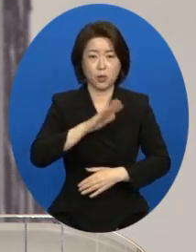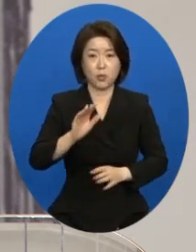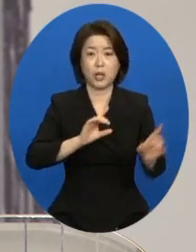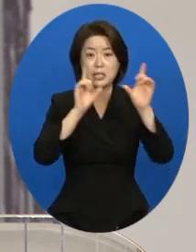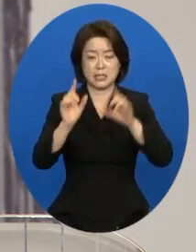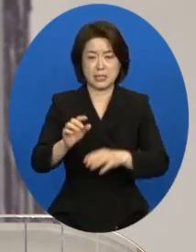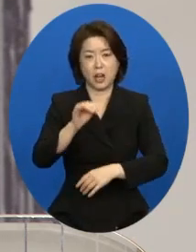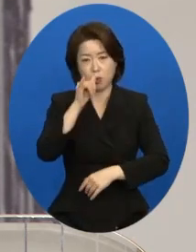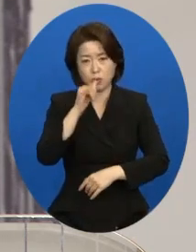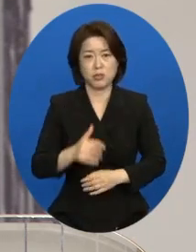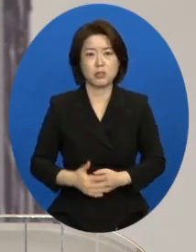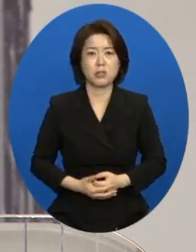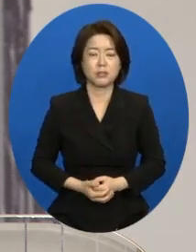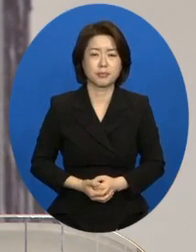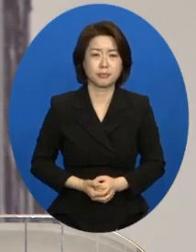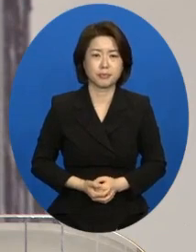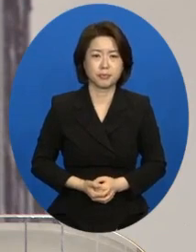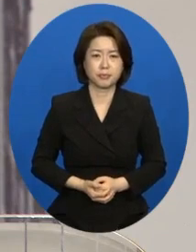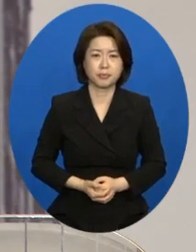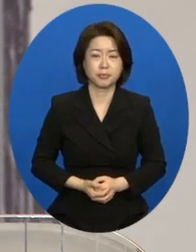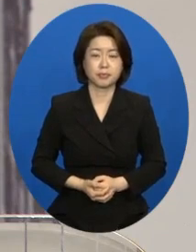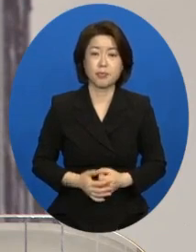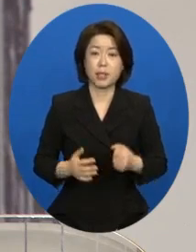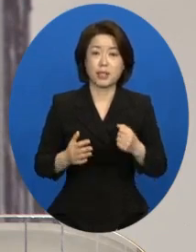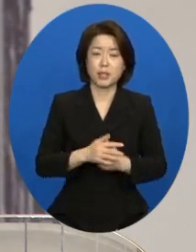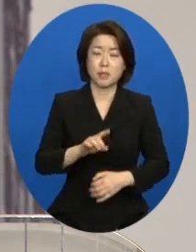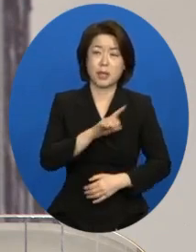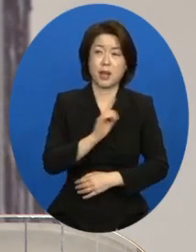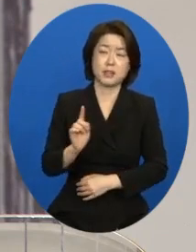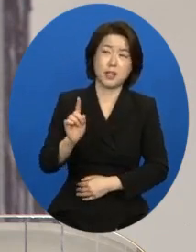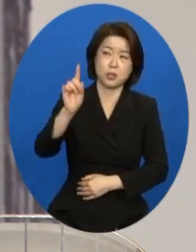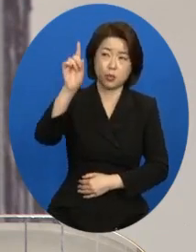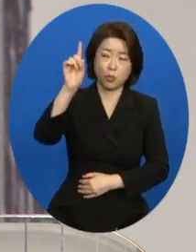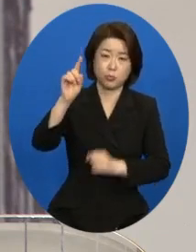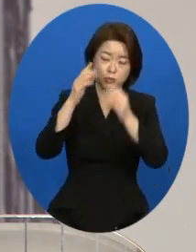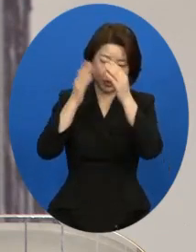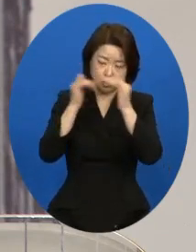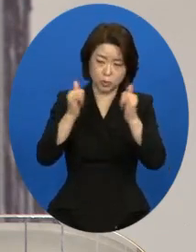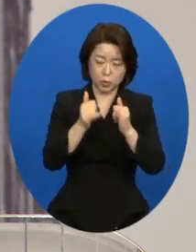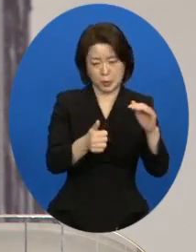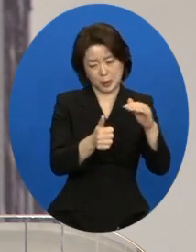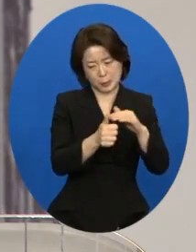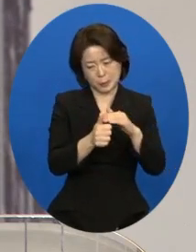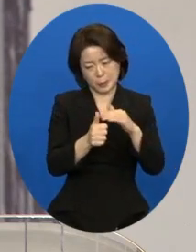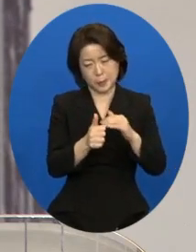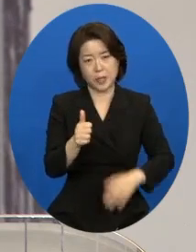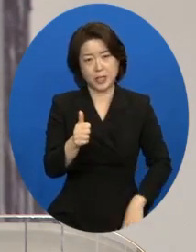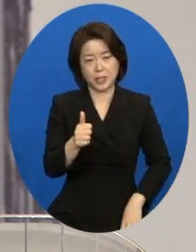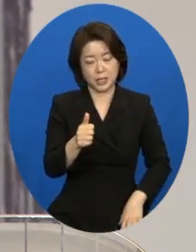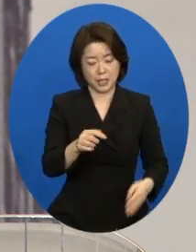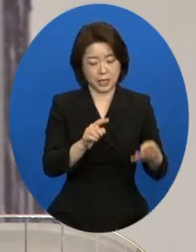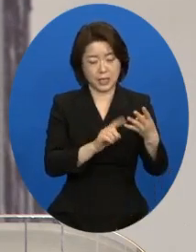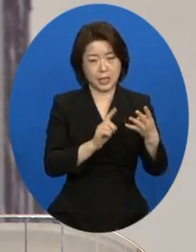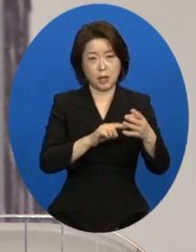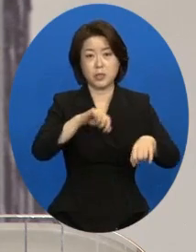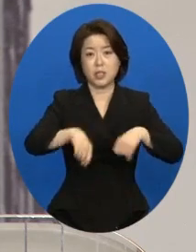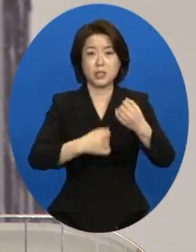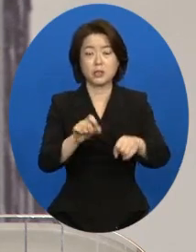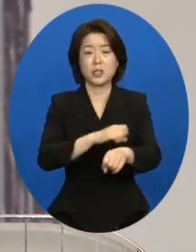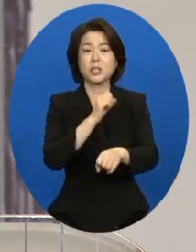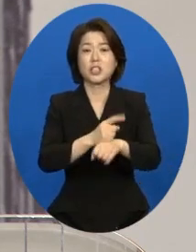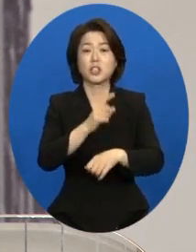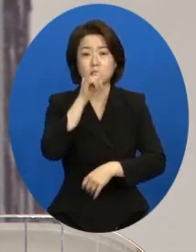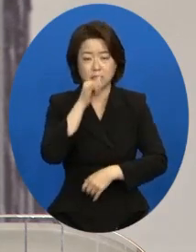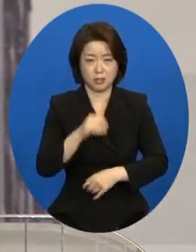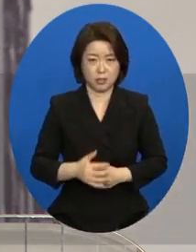살고 있는 것입니다. 그래서 가장 높으신 분의 성도들을 괴롭히는 것이 이 넷째 짐승의 특징이에요. 세